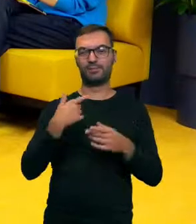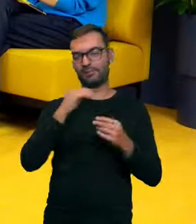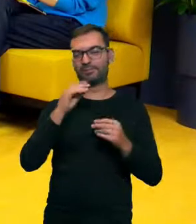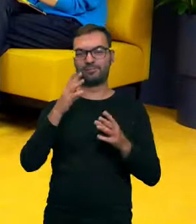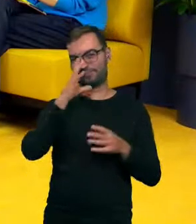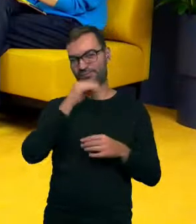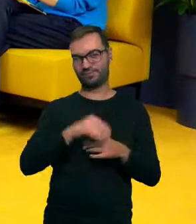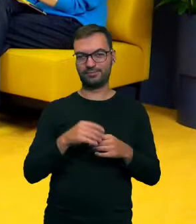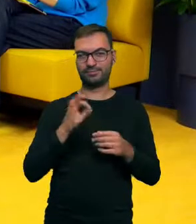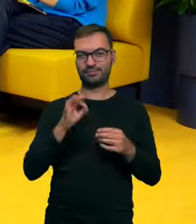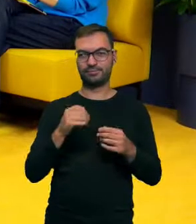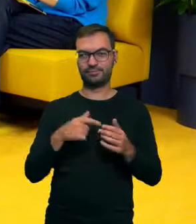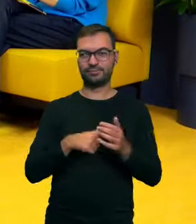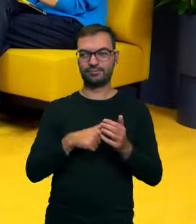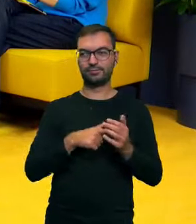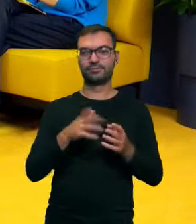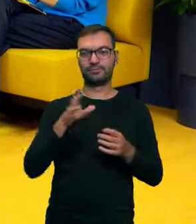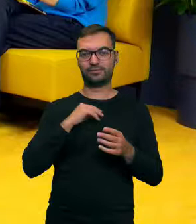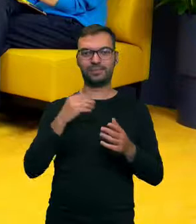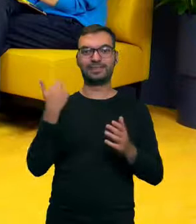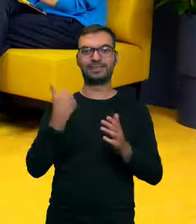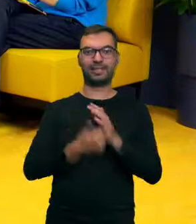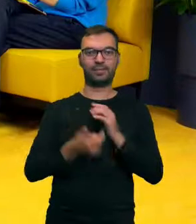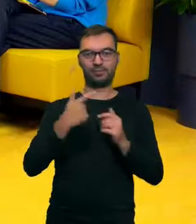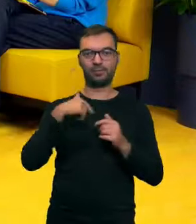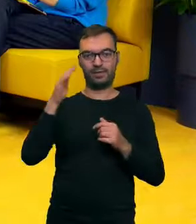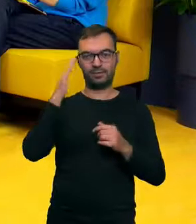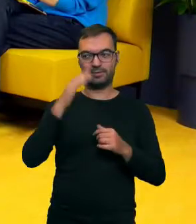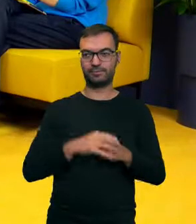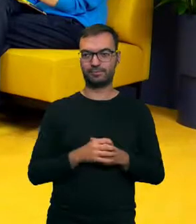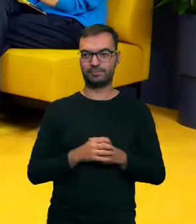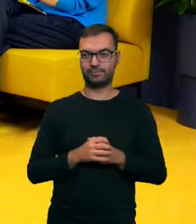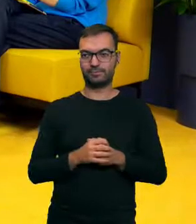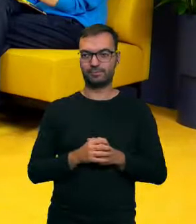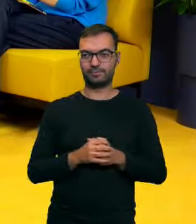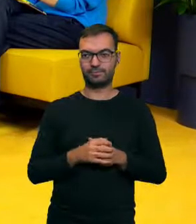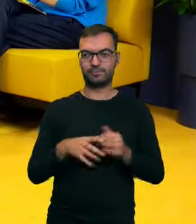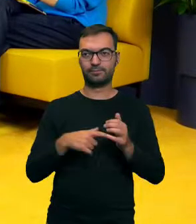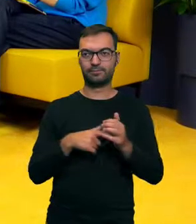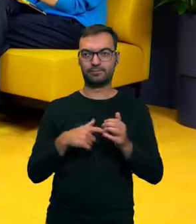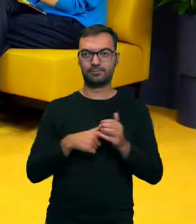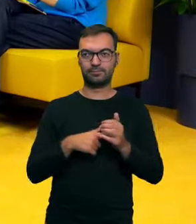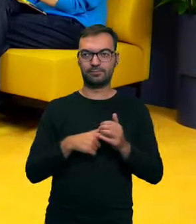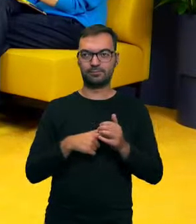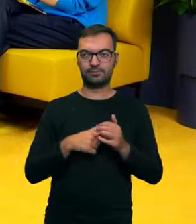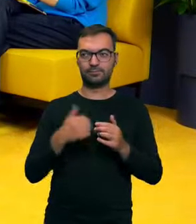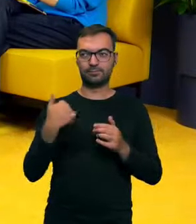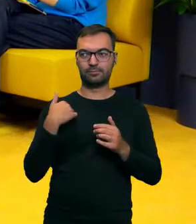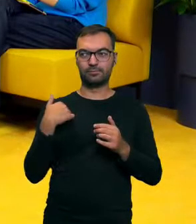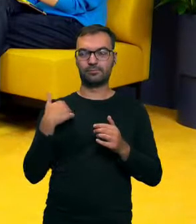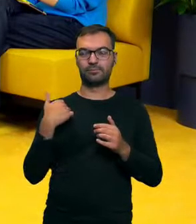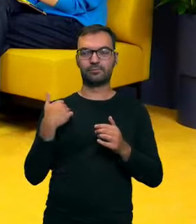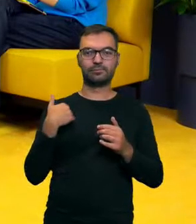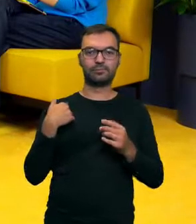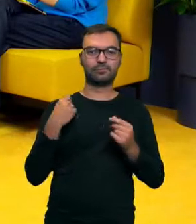spowszedniało, a teraz to jest coś takiego, co wiemy, że można stracić, nie? I to dodawało temu jakiś taki większy